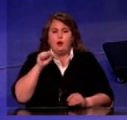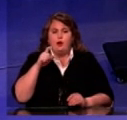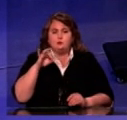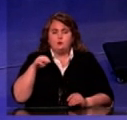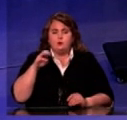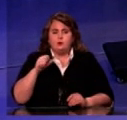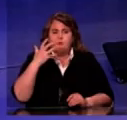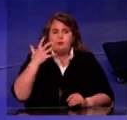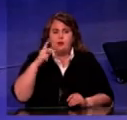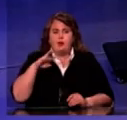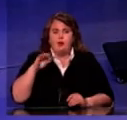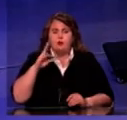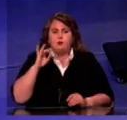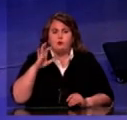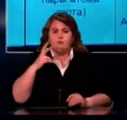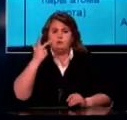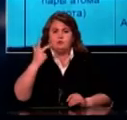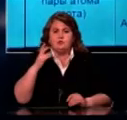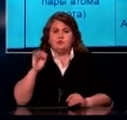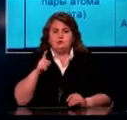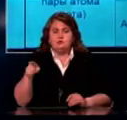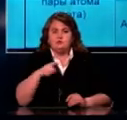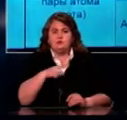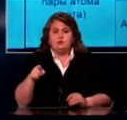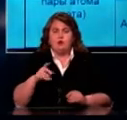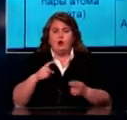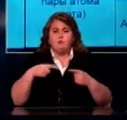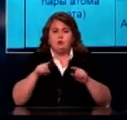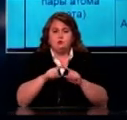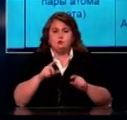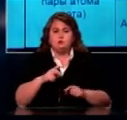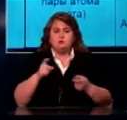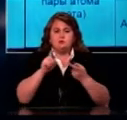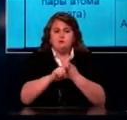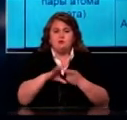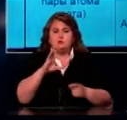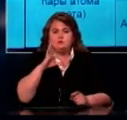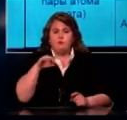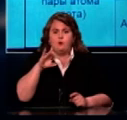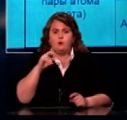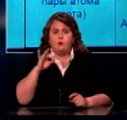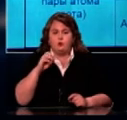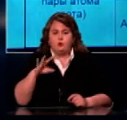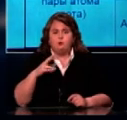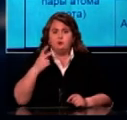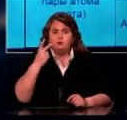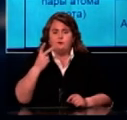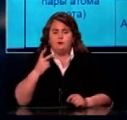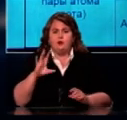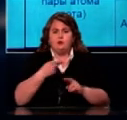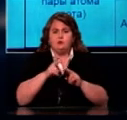5 электронов. 3 из них образуют связи с водородом, а 2 –